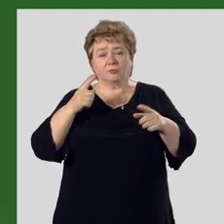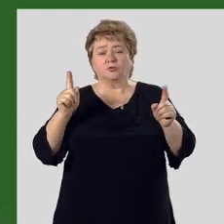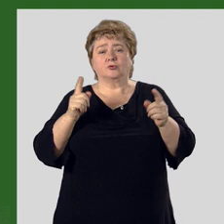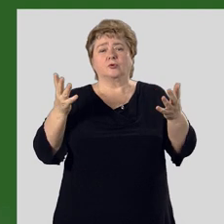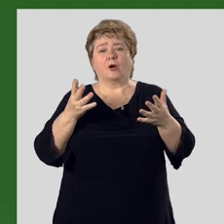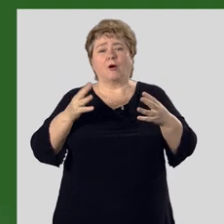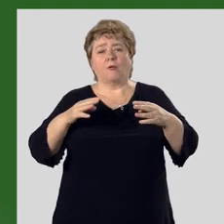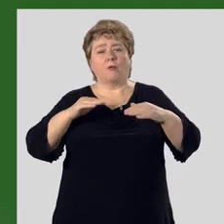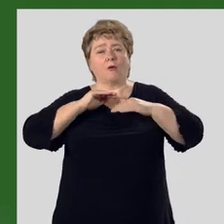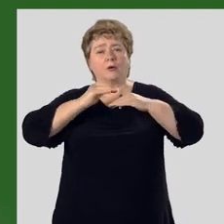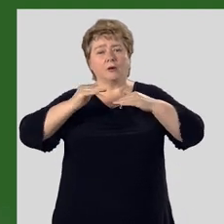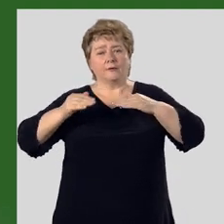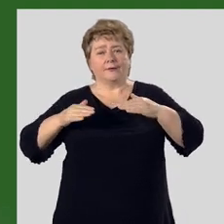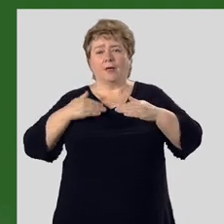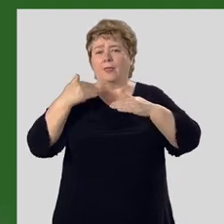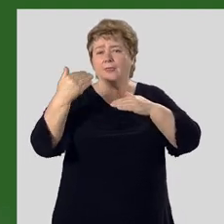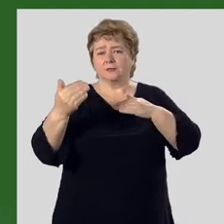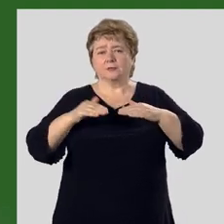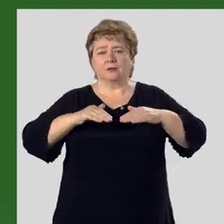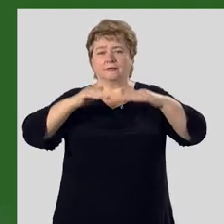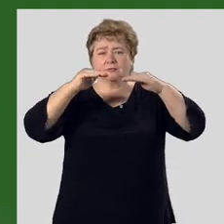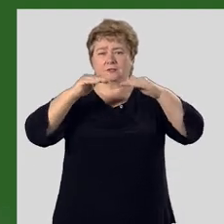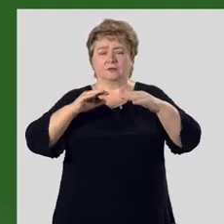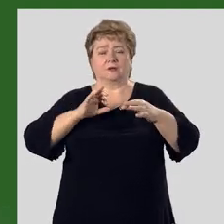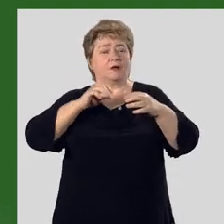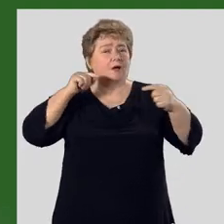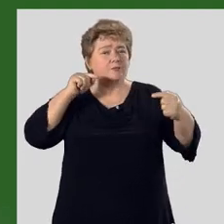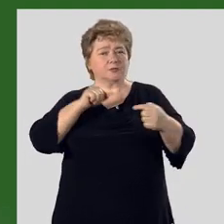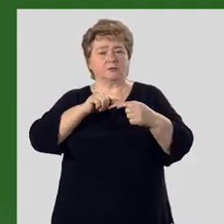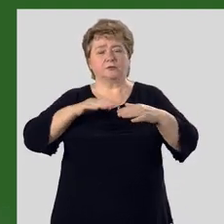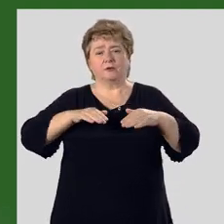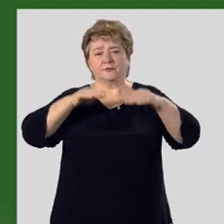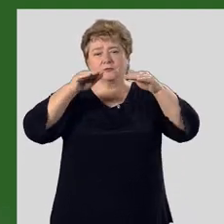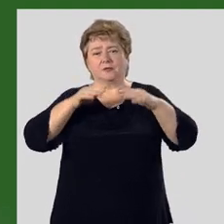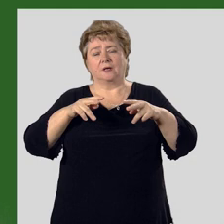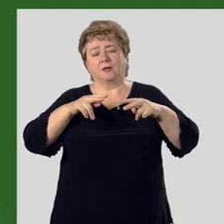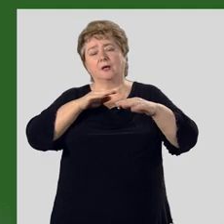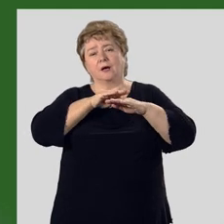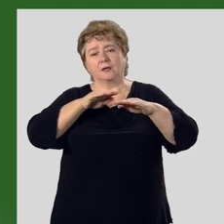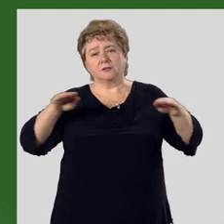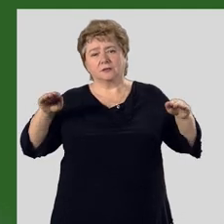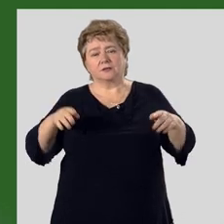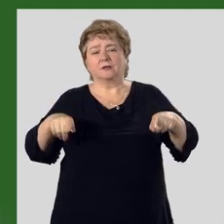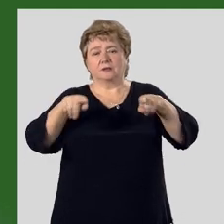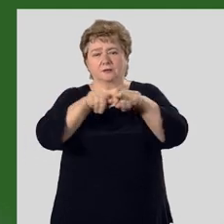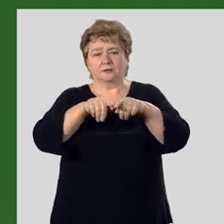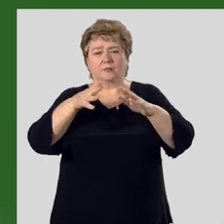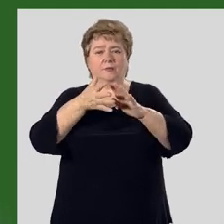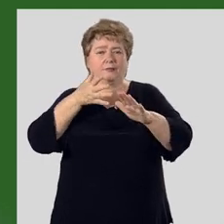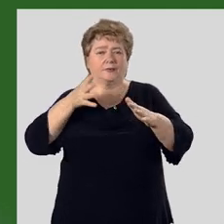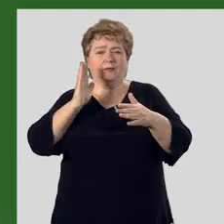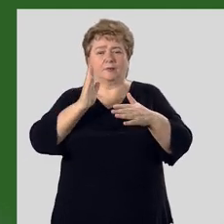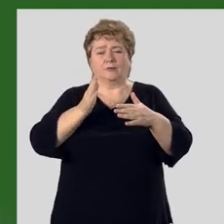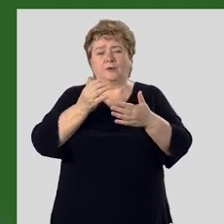что такое рельеф, относительная высота, абсолютная высота, горизонтали. Также определим